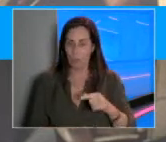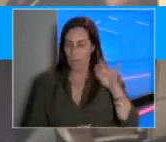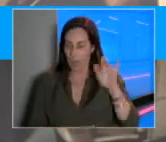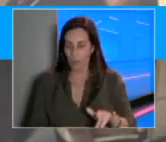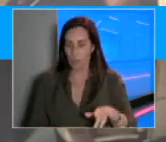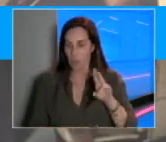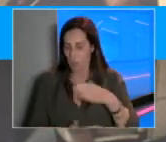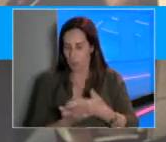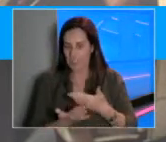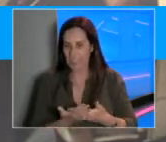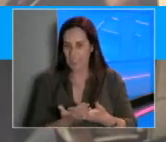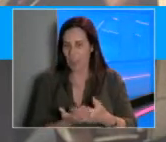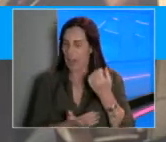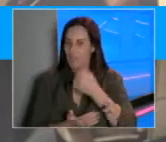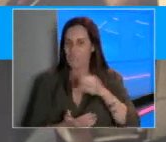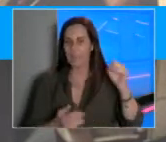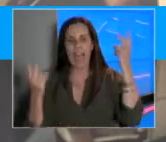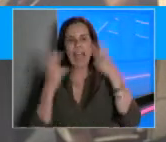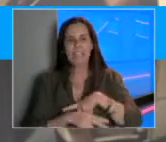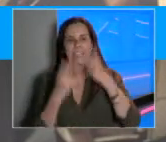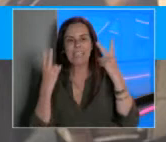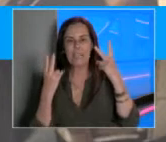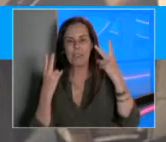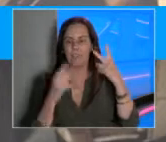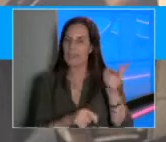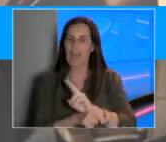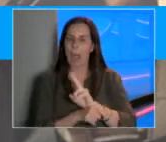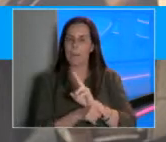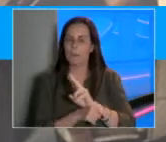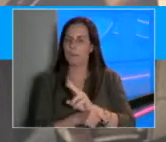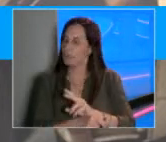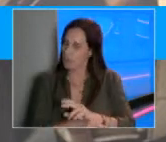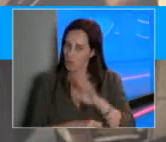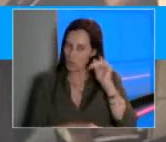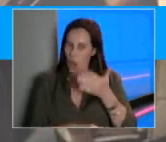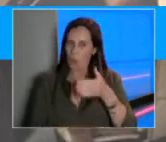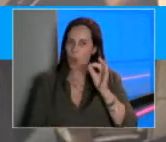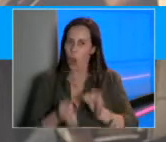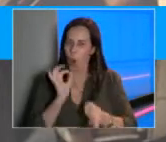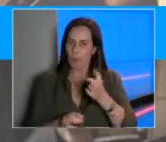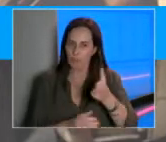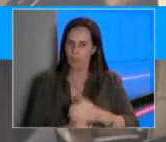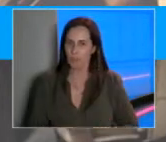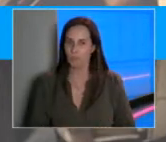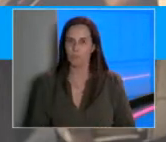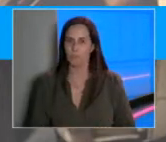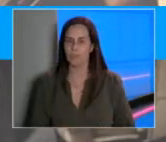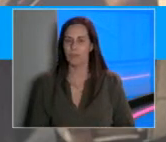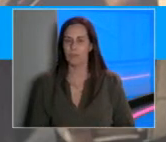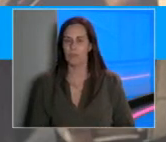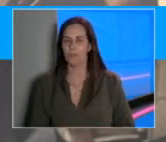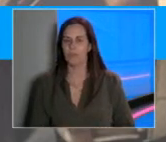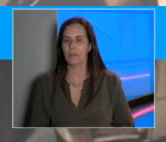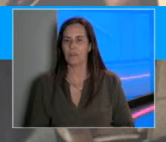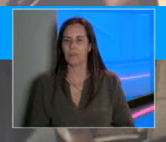התביעה שלהם יש בסיס להפרת הסכם ותרמית. אנחנו אומרים שלום וערב טוב לעורך הדין חקלאי, שלום לך.